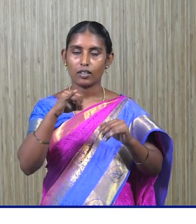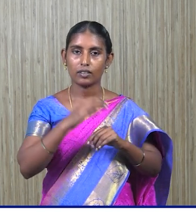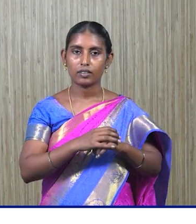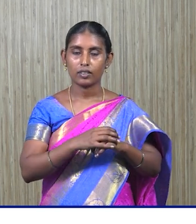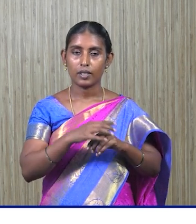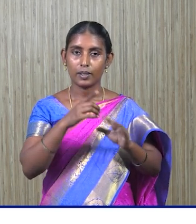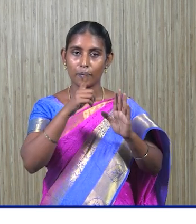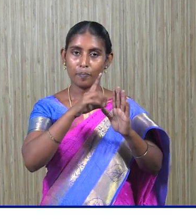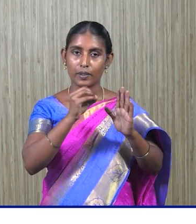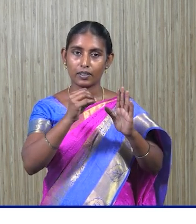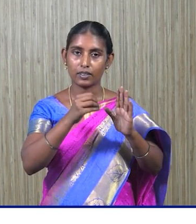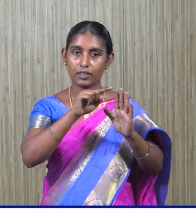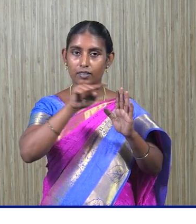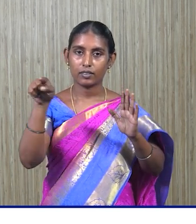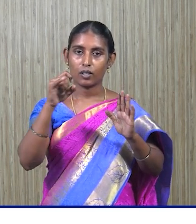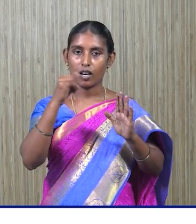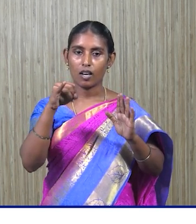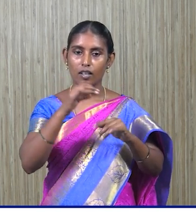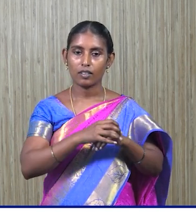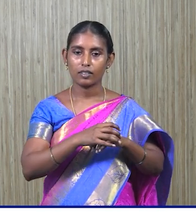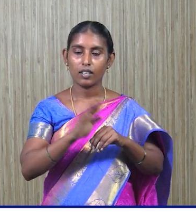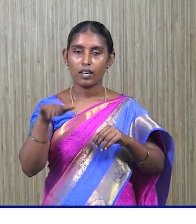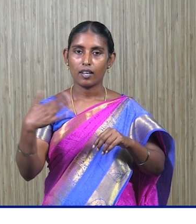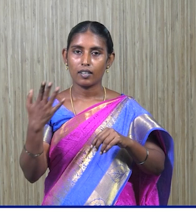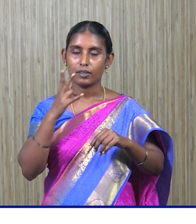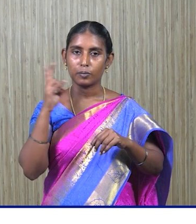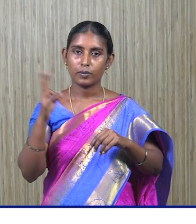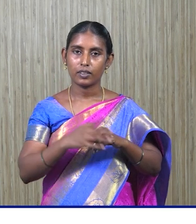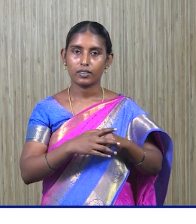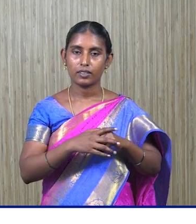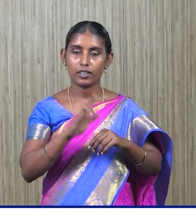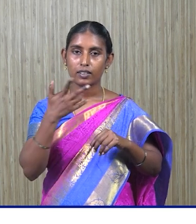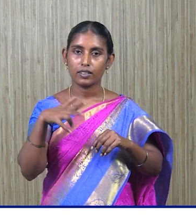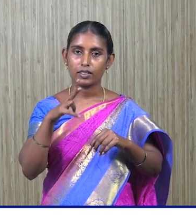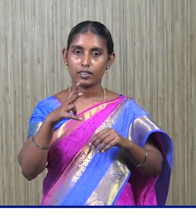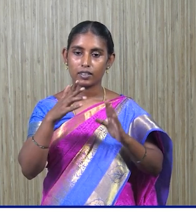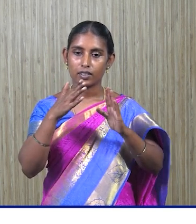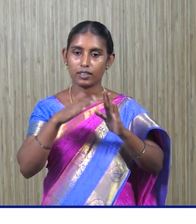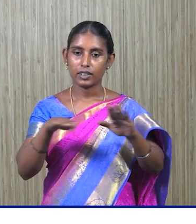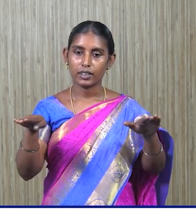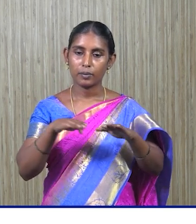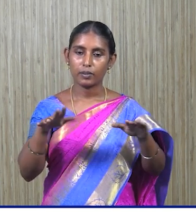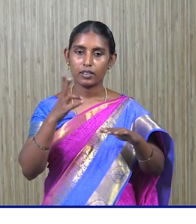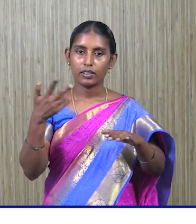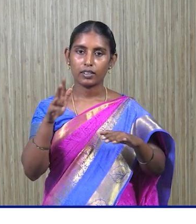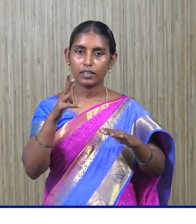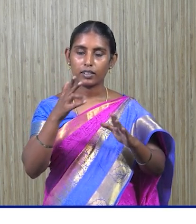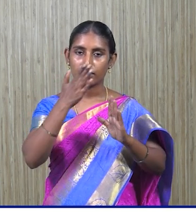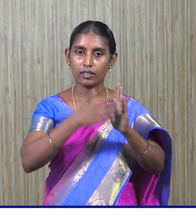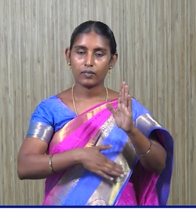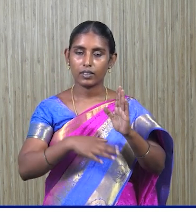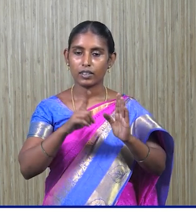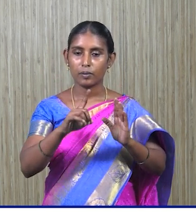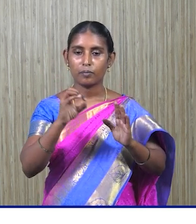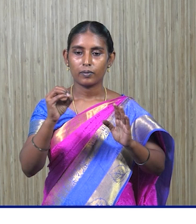அப்போது 10 6 பிரிக்கினால் 60. அடுத்த படத்தில் பார்த்தோம்னா கிடைமட்டமாக 8 கட்டங்களும் செங்குத்தாக 6 கட்டங்கள், ஆக மொத்தம் அந்த செவ்வகத்தில்